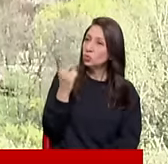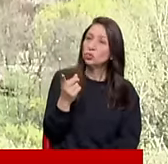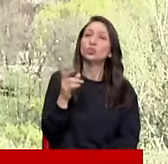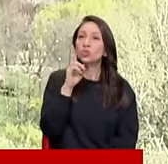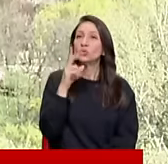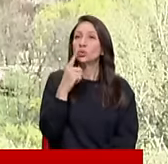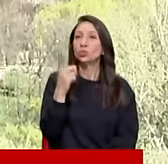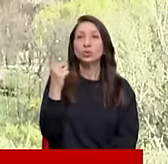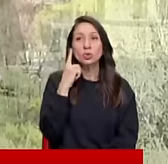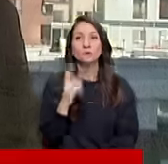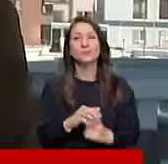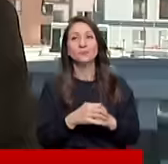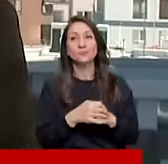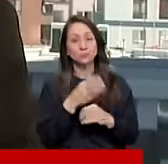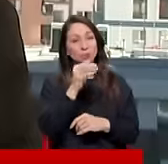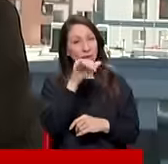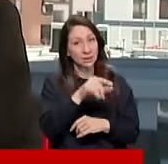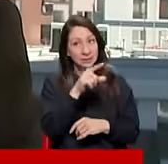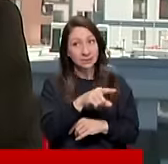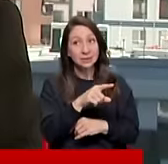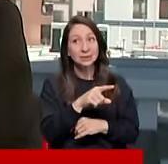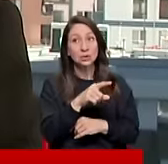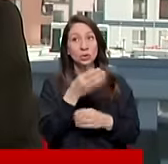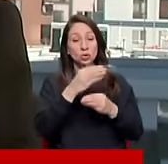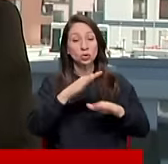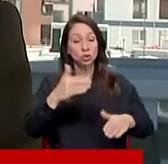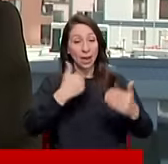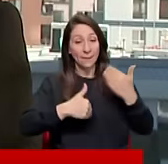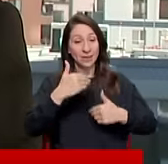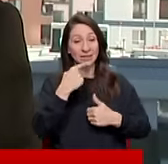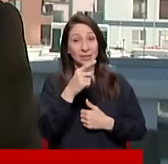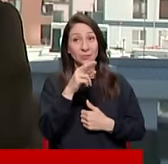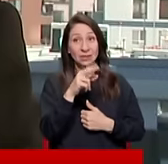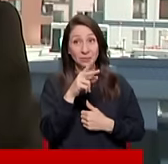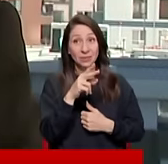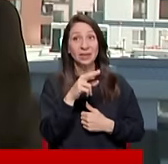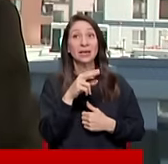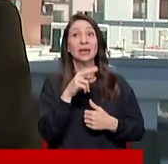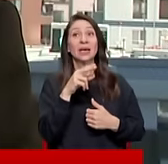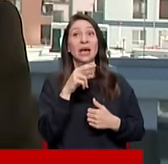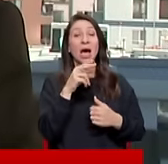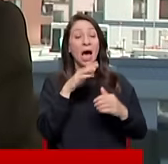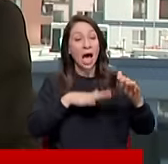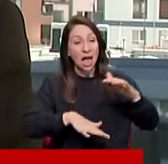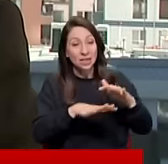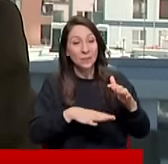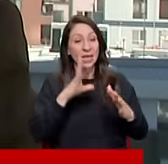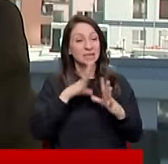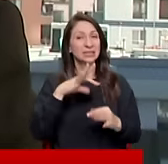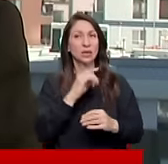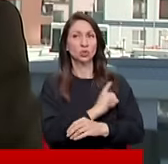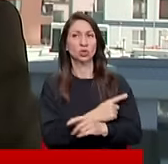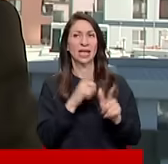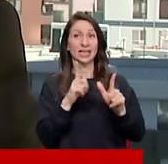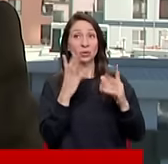söz bunu duyayım sizden. Çok haklısınız. Çocuk cerrahisi dediğim gibi çok ciddi anlamda altyapı ve insan gücüne